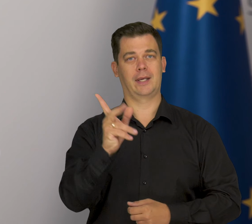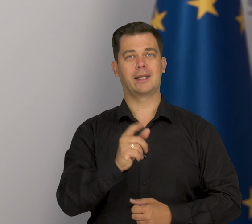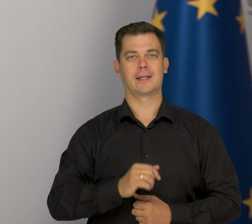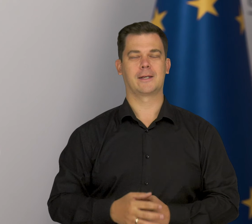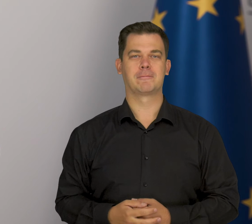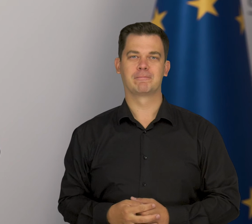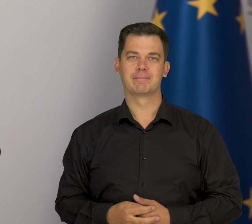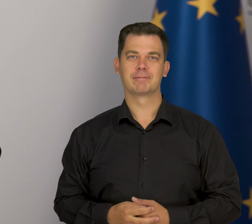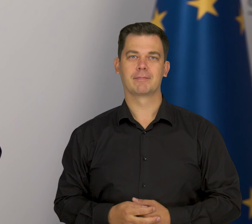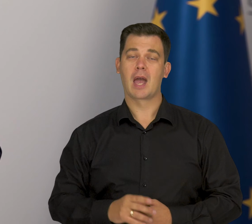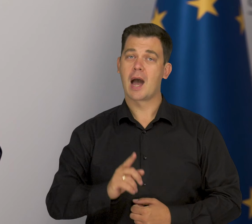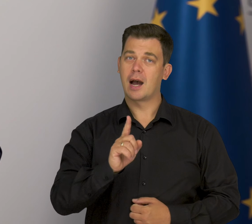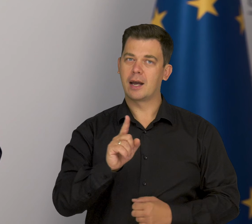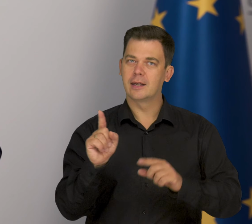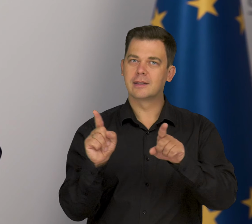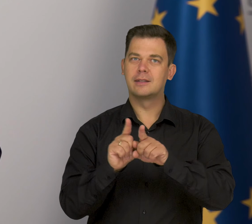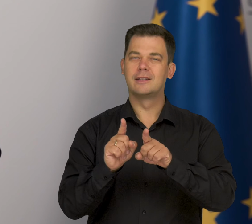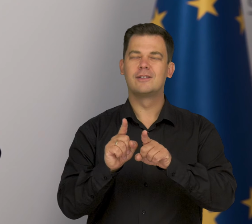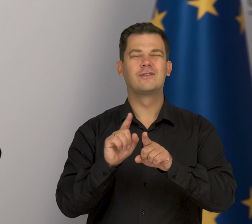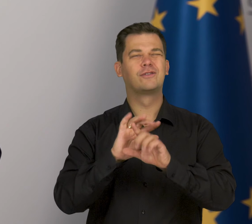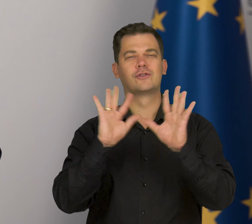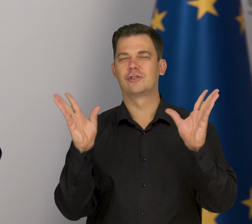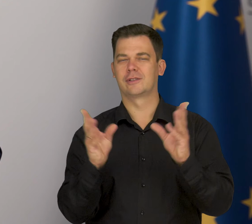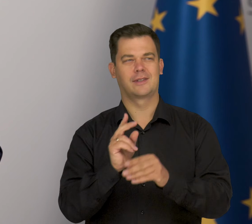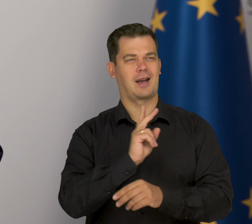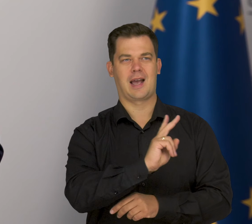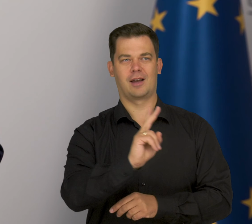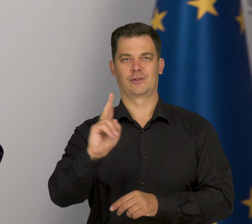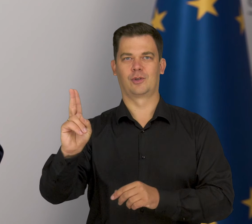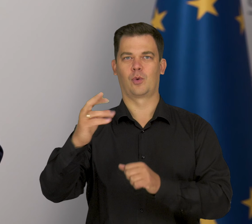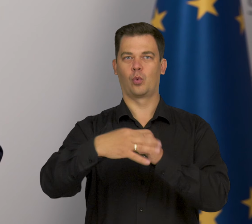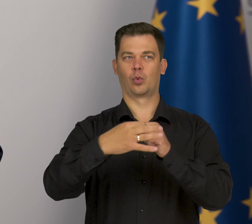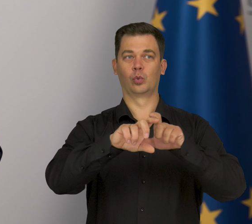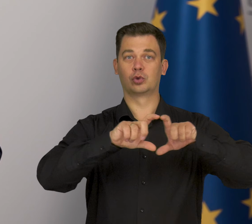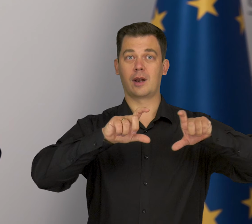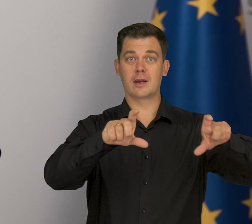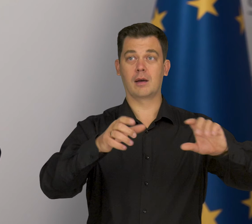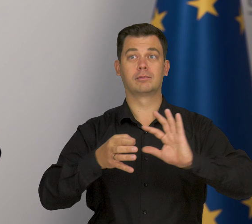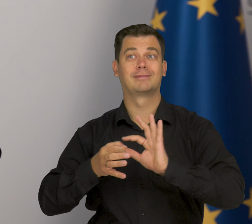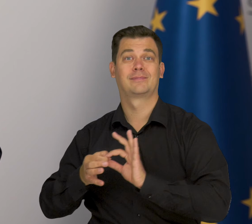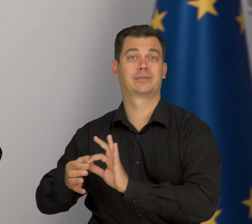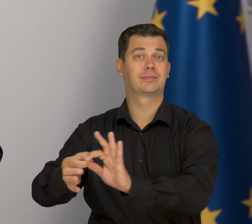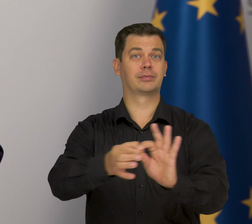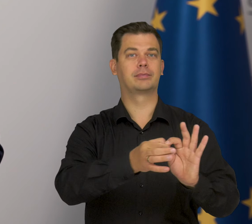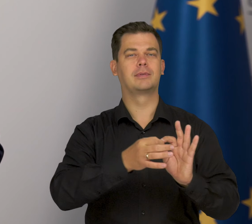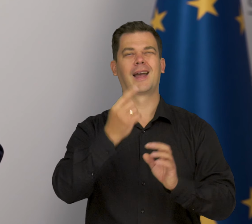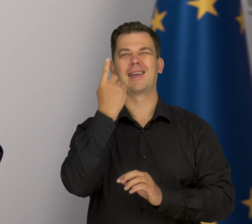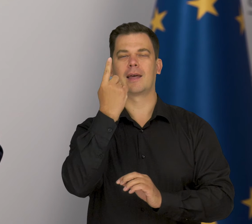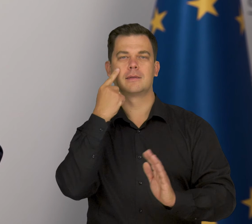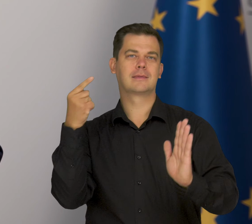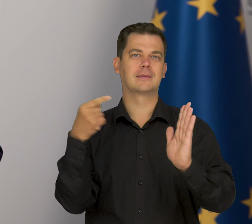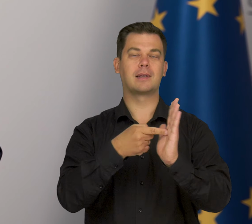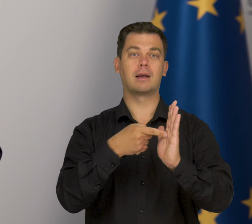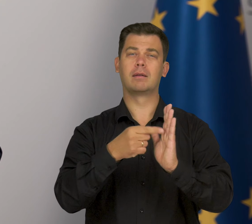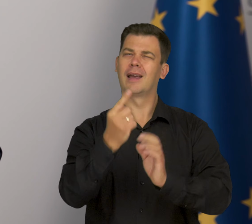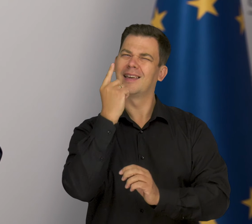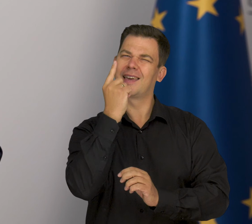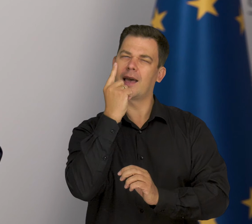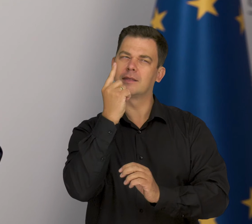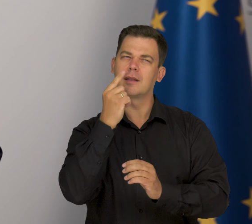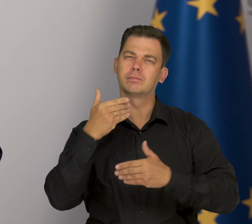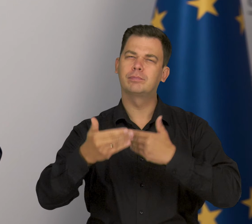piękna. Jednocześnie wszystkie uczelnie połączone jedną misją, jednym